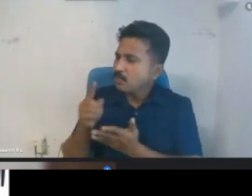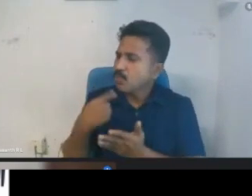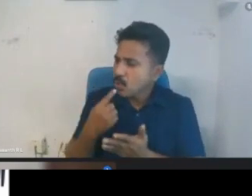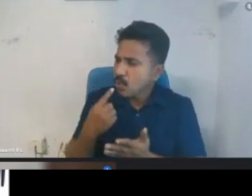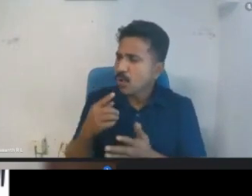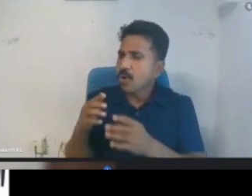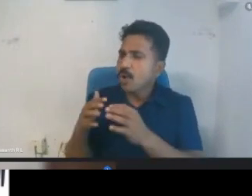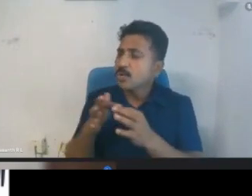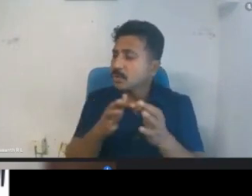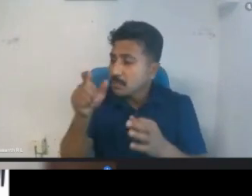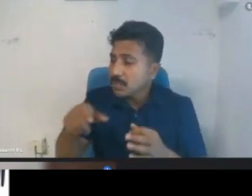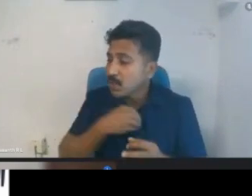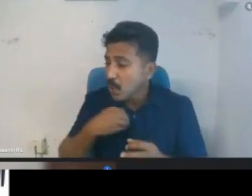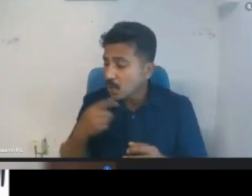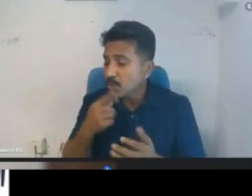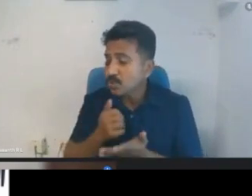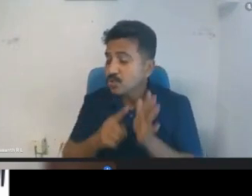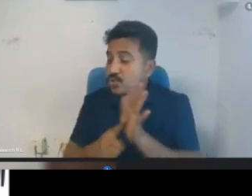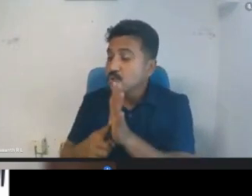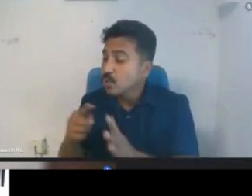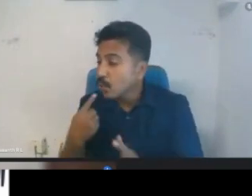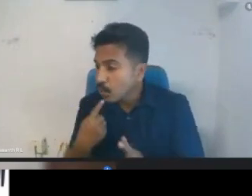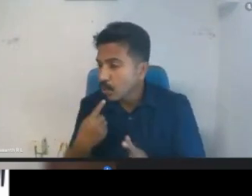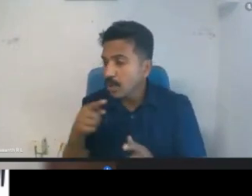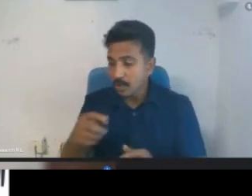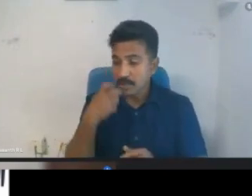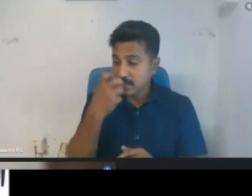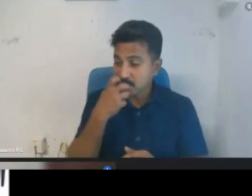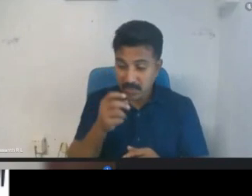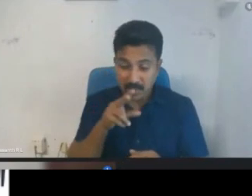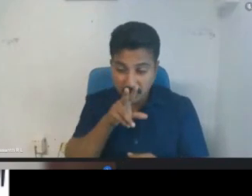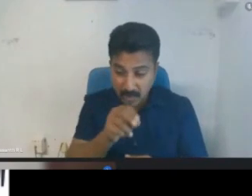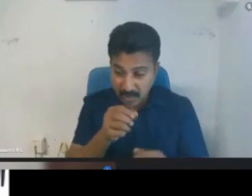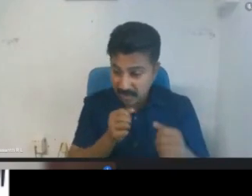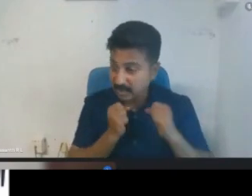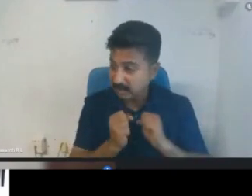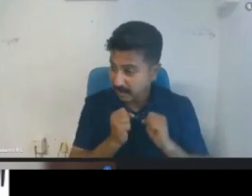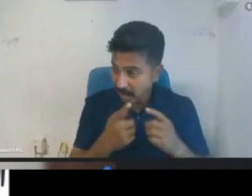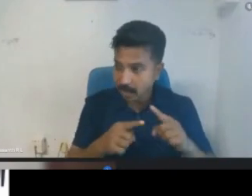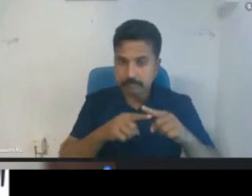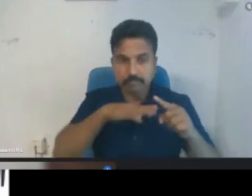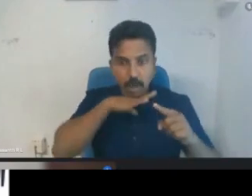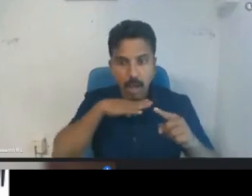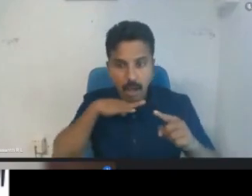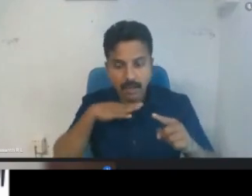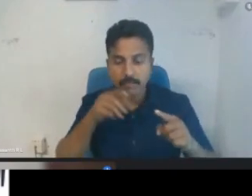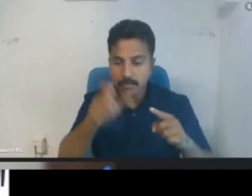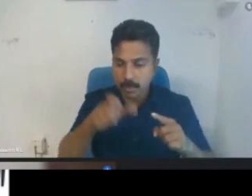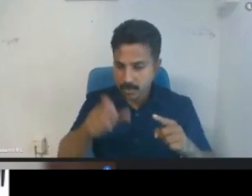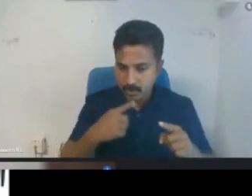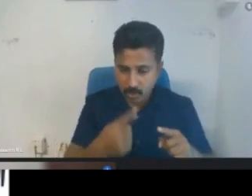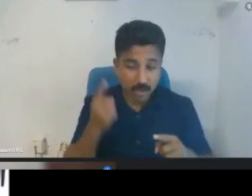ഏതൊക്കെ സ്പെഷ്യലിസ്റ്റുകളെയാണ് ഞാൻ കാണേണ്ടത്, കുട്ടിയുടെ ഇത്തരത്തിൽ ഇപ്പം കുഞ്ഞിന് സംസാരിക്കുന്നതിന് ബുദ്ധിമുട്ടുണ്ട്, അങ്ങനെ എന്തെങ്കിലും ഒരു സ്പീച്ച് തെറാപ്പിസ്റ്റിനെ